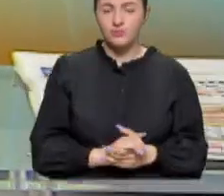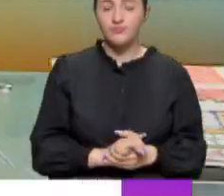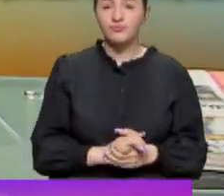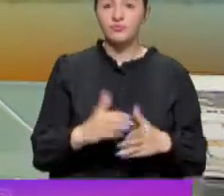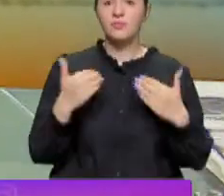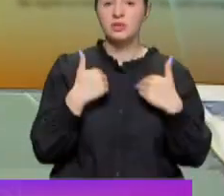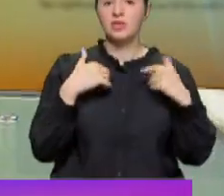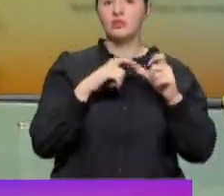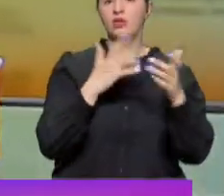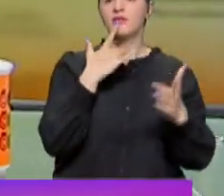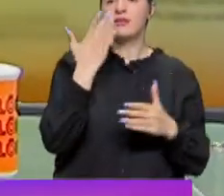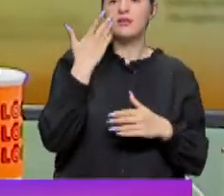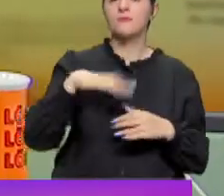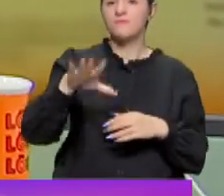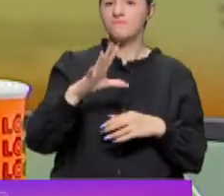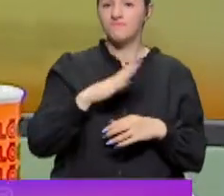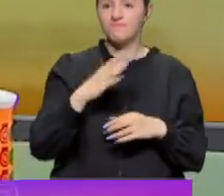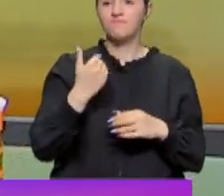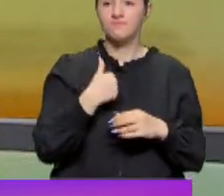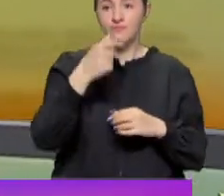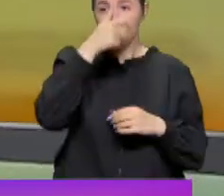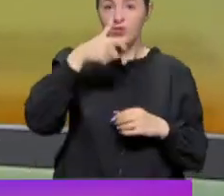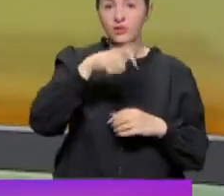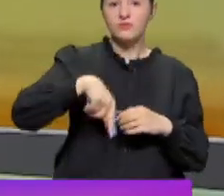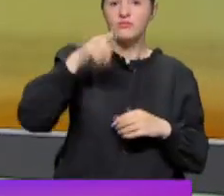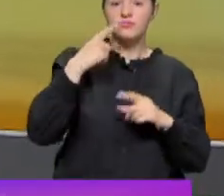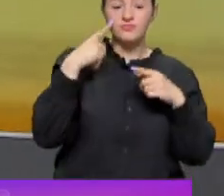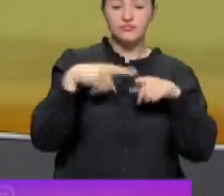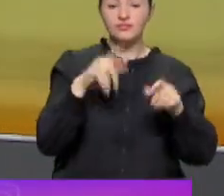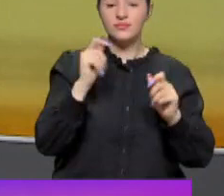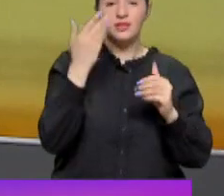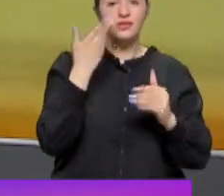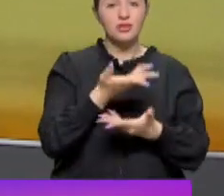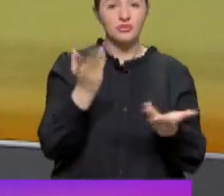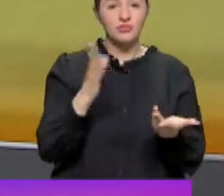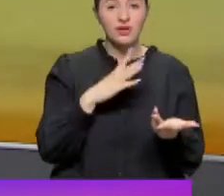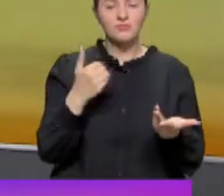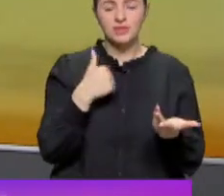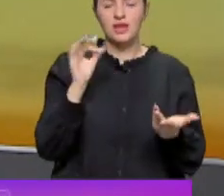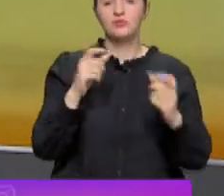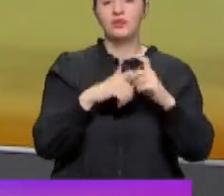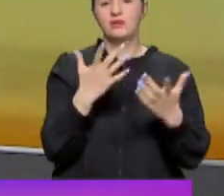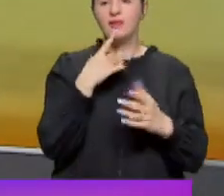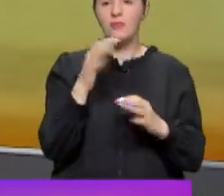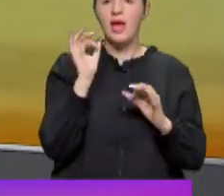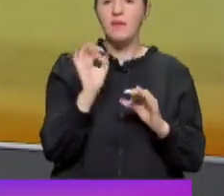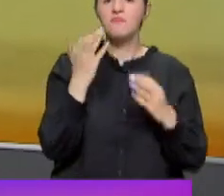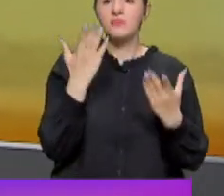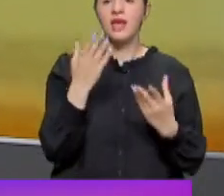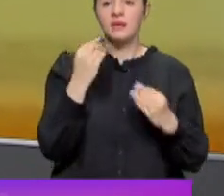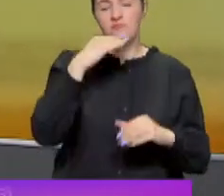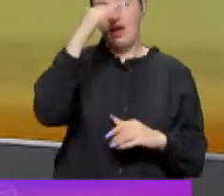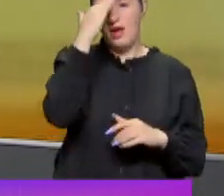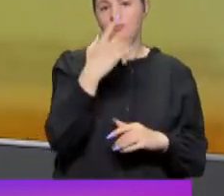ve bizleri günaydın diyen izleyicilerimiz var bizi ve Türkiye'nin gündemini takip olan izleyicilerimiz var Bizler de hem Günaydın değil Hem de